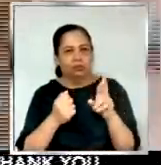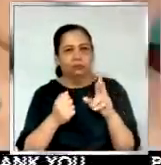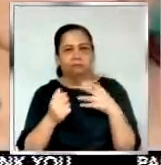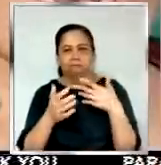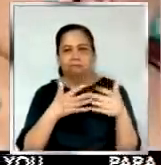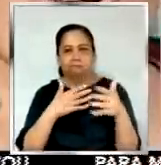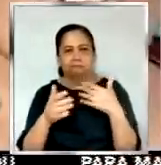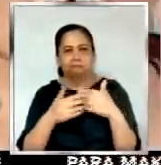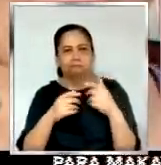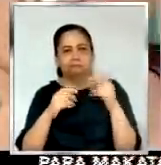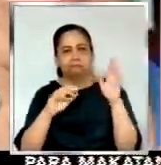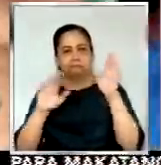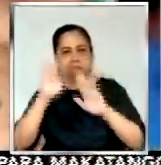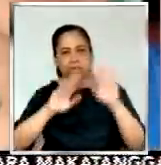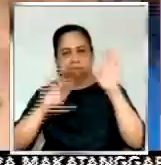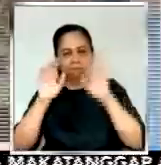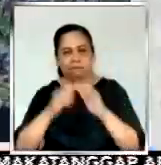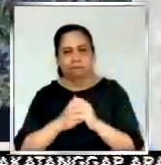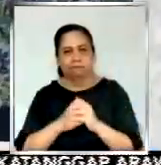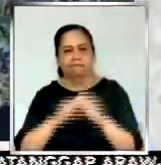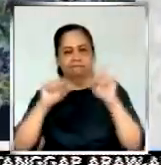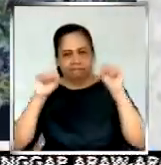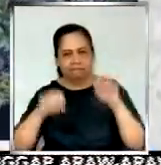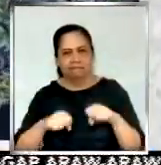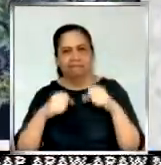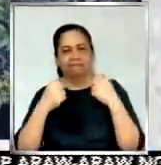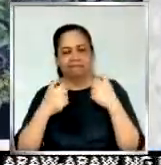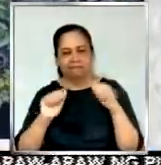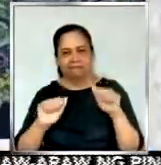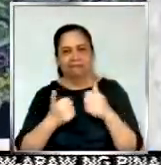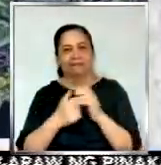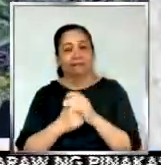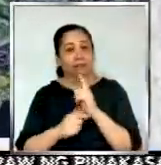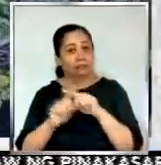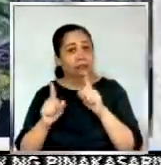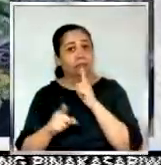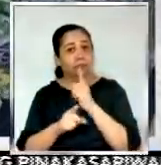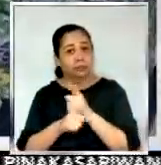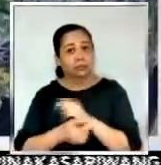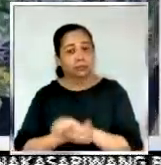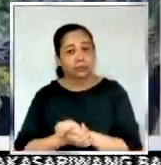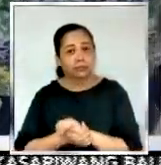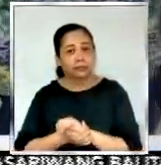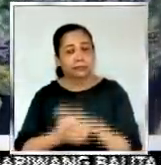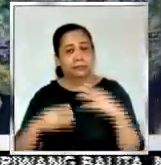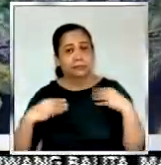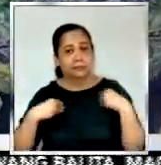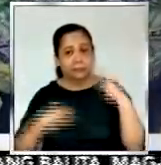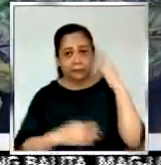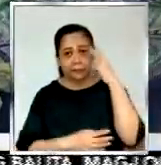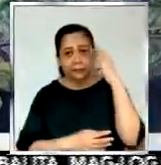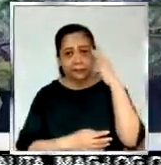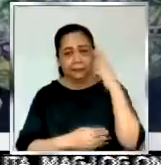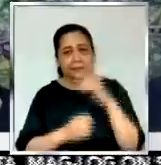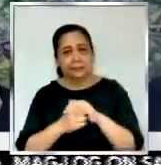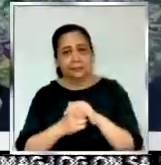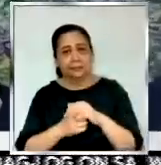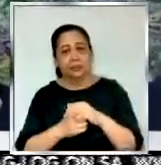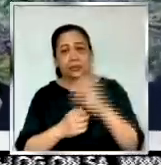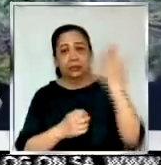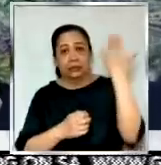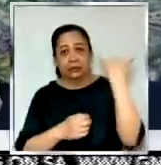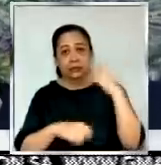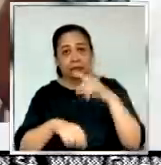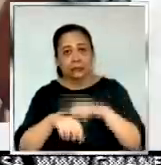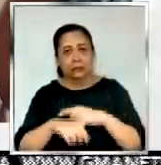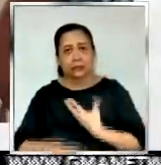pagsubok, kayang magpasan. Pero sa totoo lang daw, pag-amin ni Ronil, noong mga panahong yun, kakabakaba